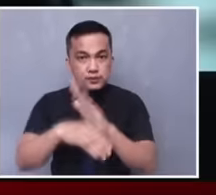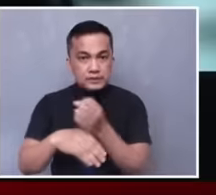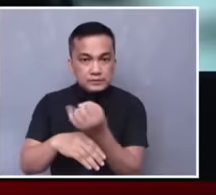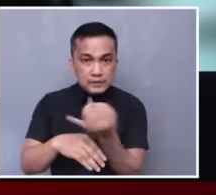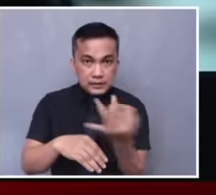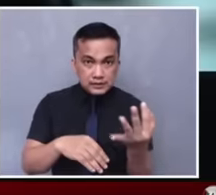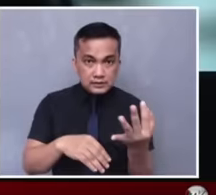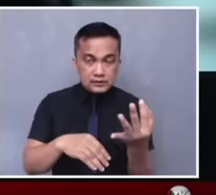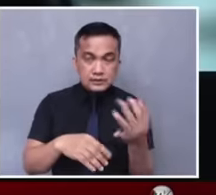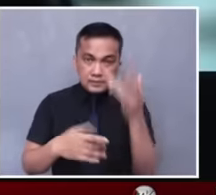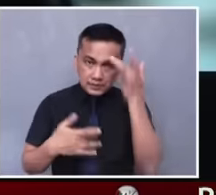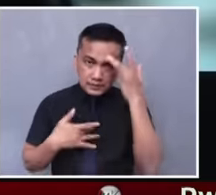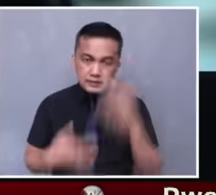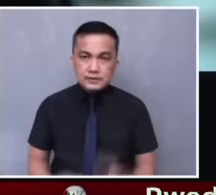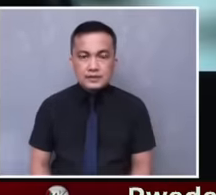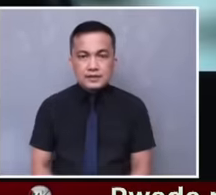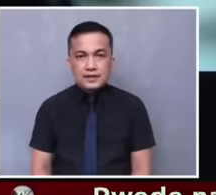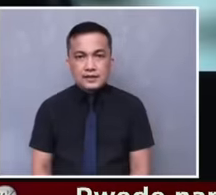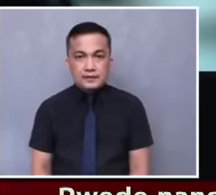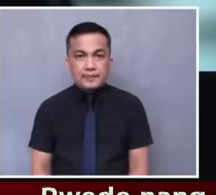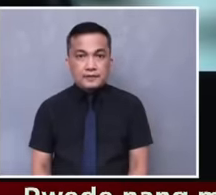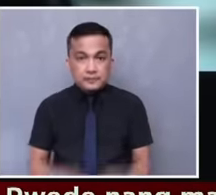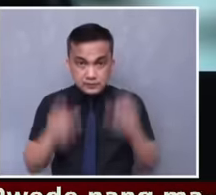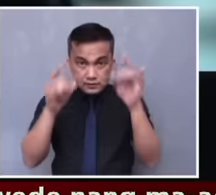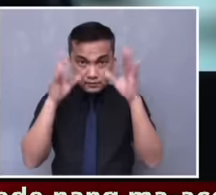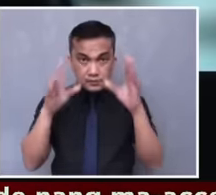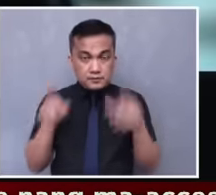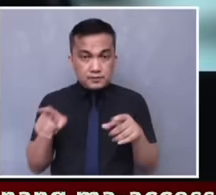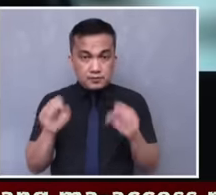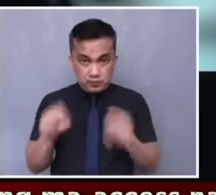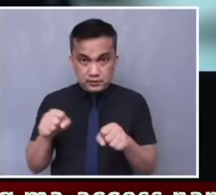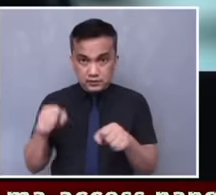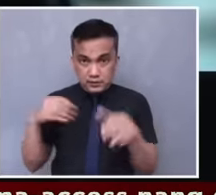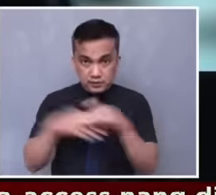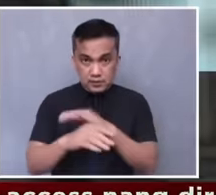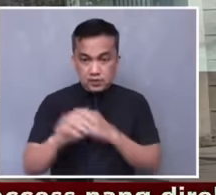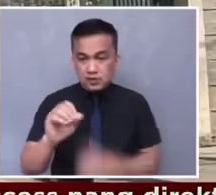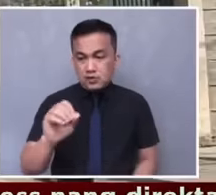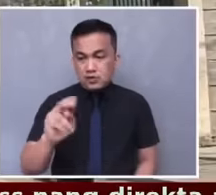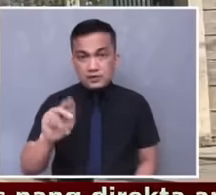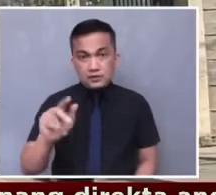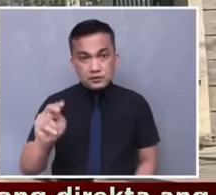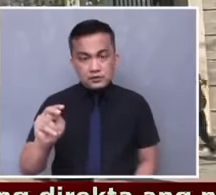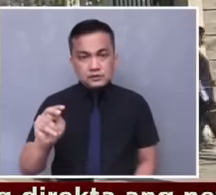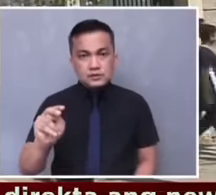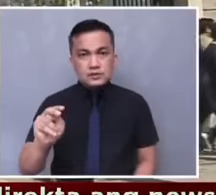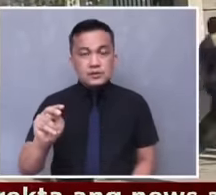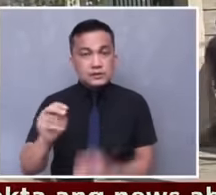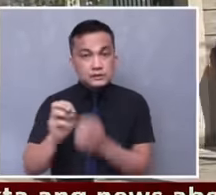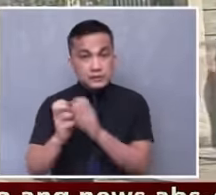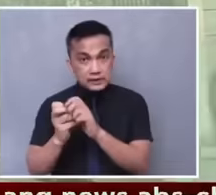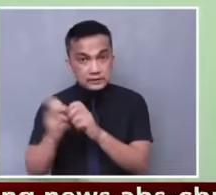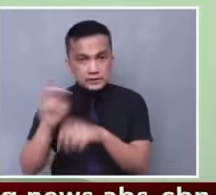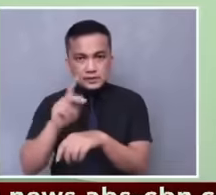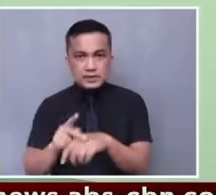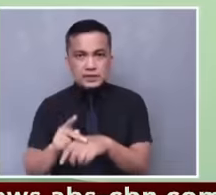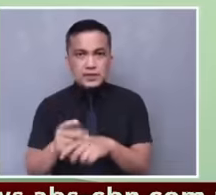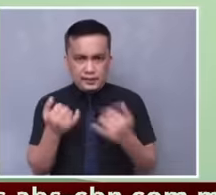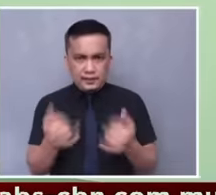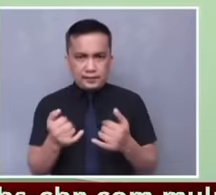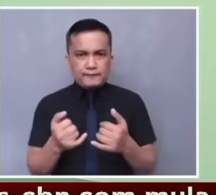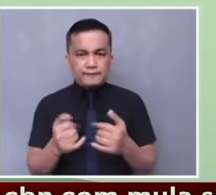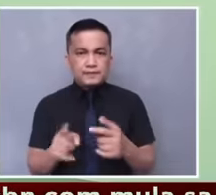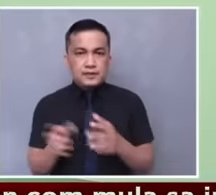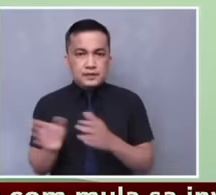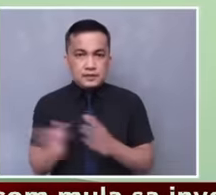nagkakasakit. Kaya sa banta ng posibleng pagpasok ng Omicron variant sa bansa, ngayon pa lang ay naghahanda na ang San